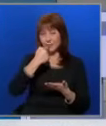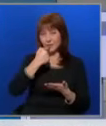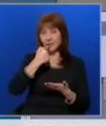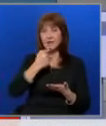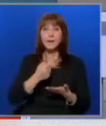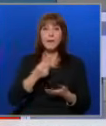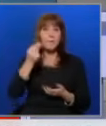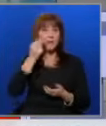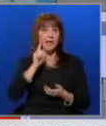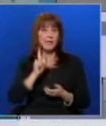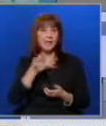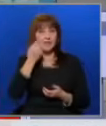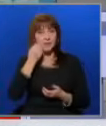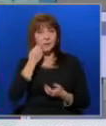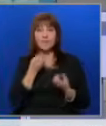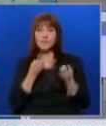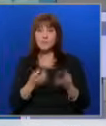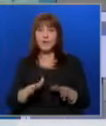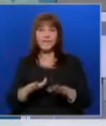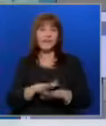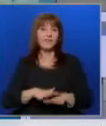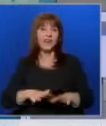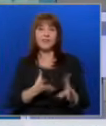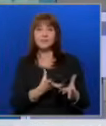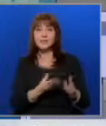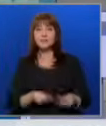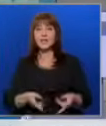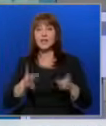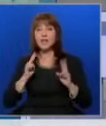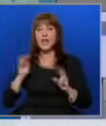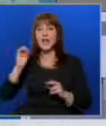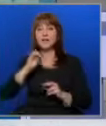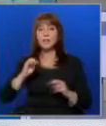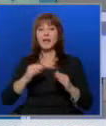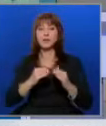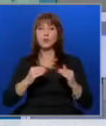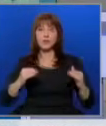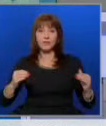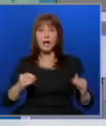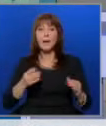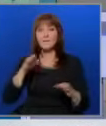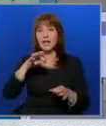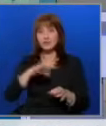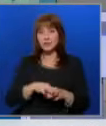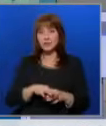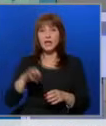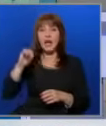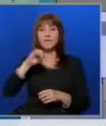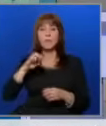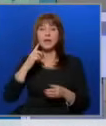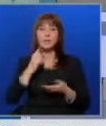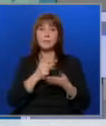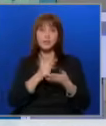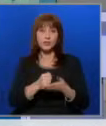България трябва да използва възможността си да влияе на взимането на решения на европейско ниво, включително при гласуването на европейския бюджет,